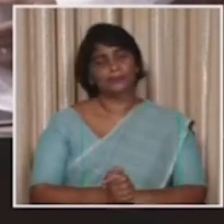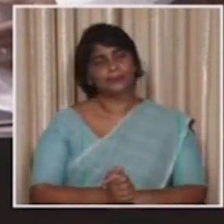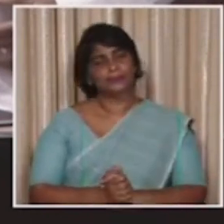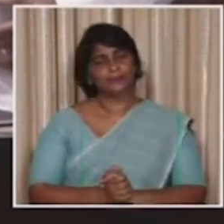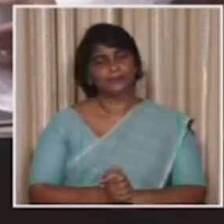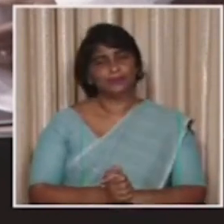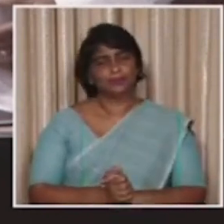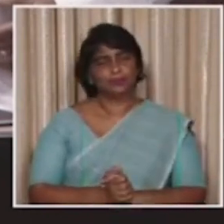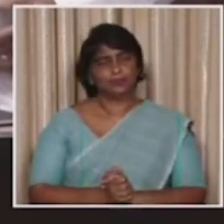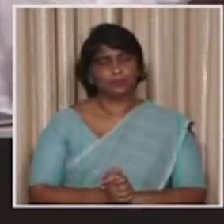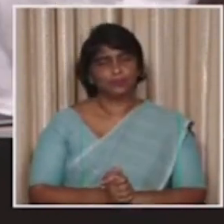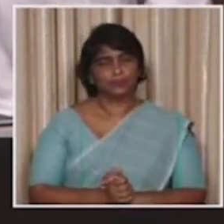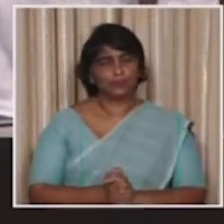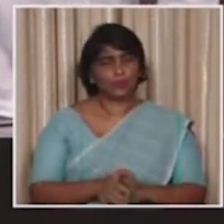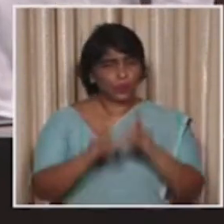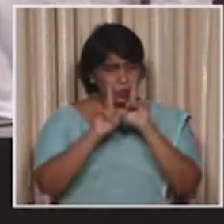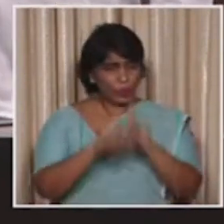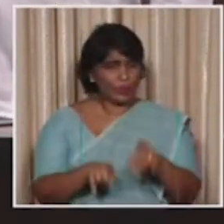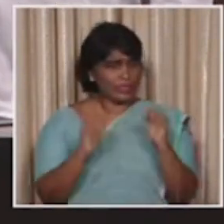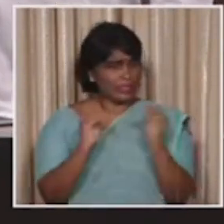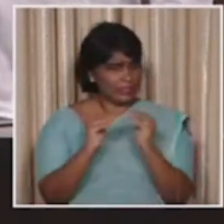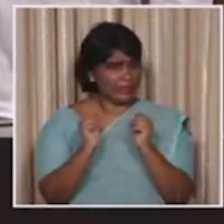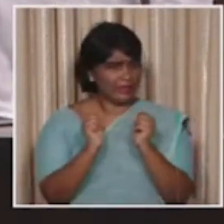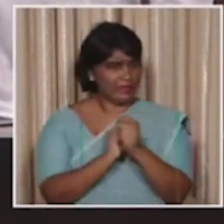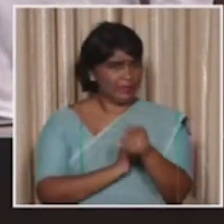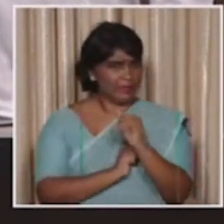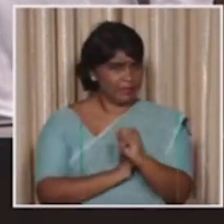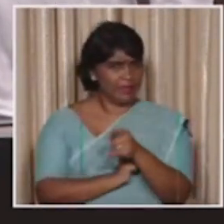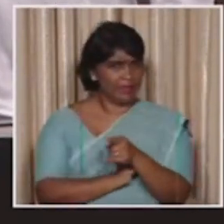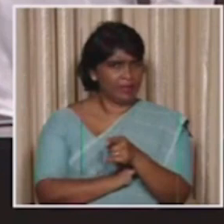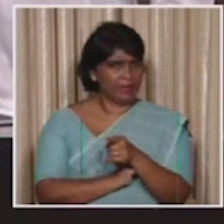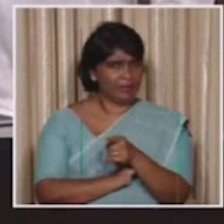ඔබ ඔබ ඔබතුමා වගේ කෙනෙක් නොකල යුතු වැඩක් ඔය කළේ